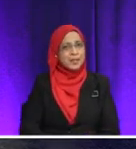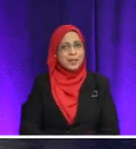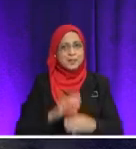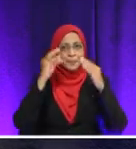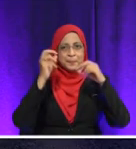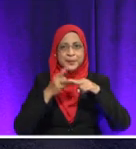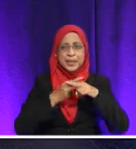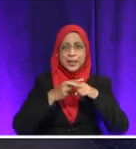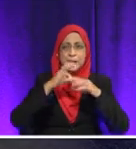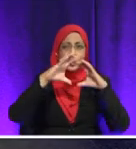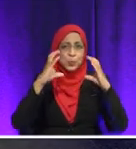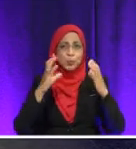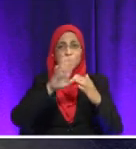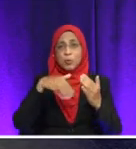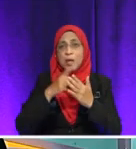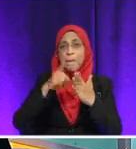yaitu lukisan kerja